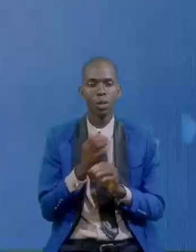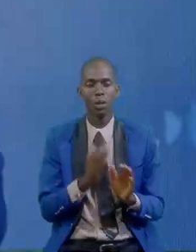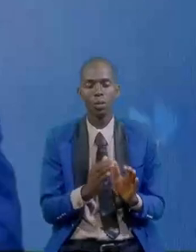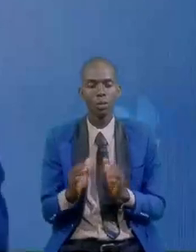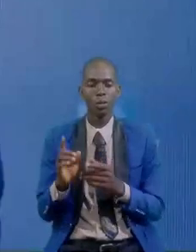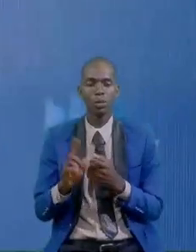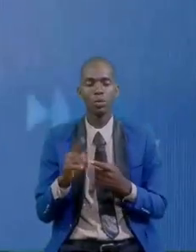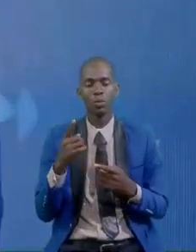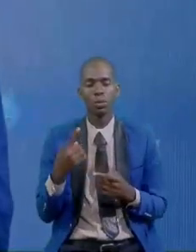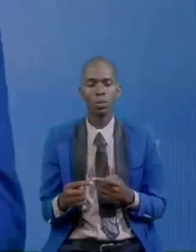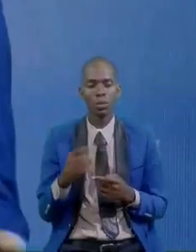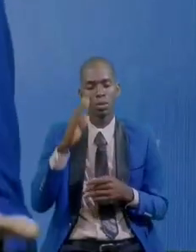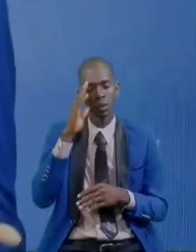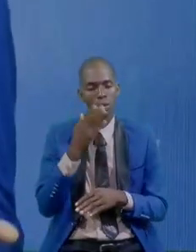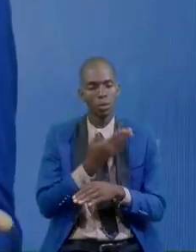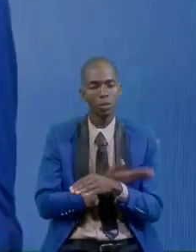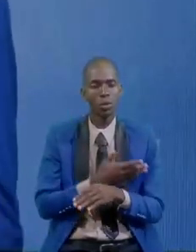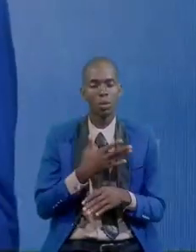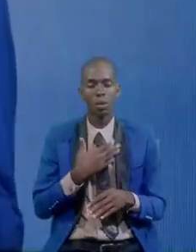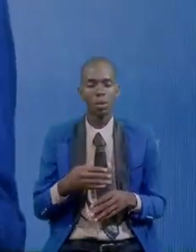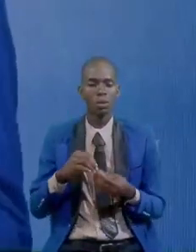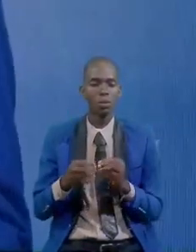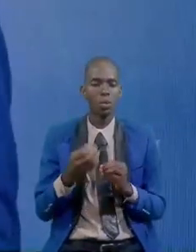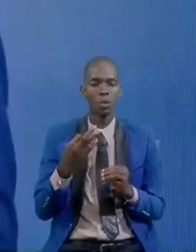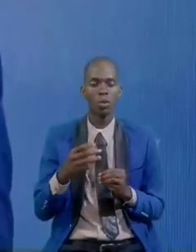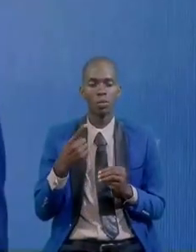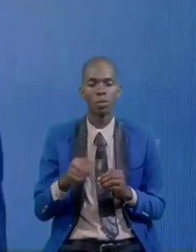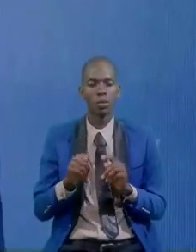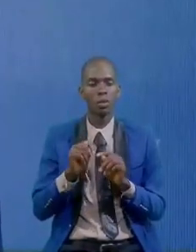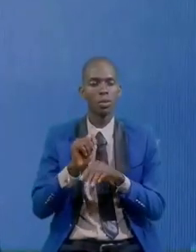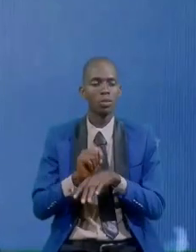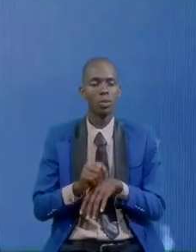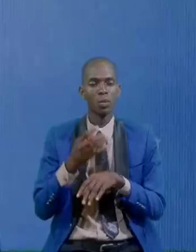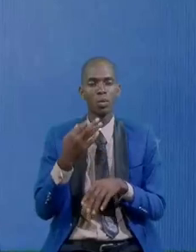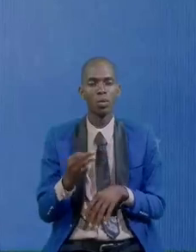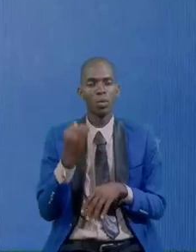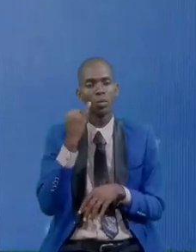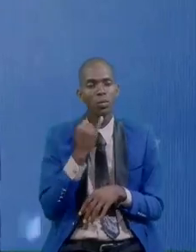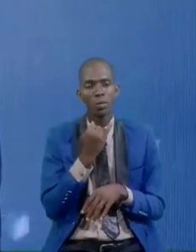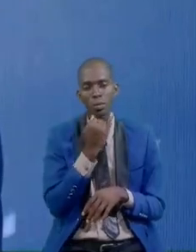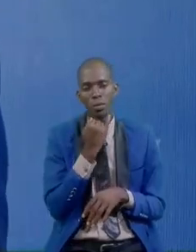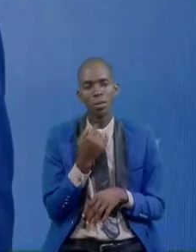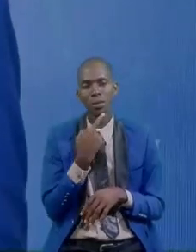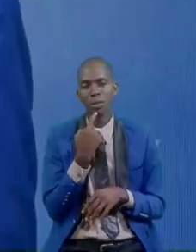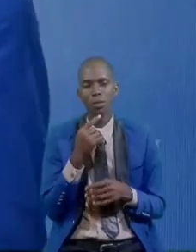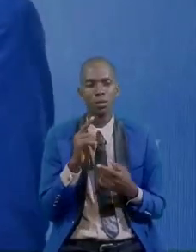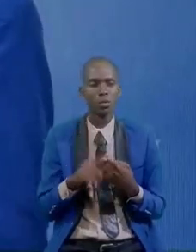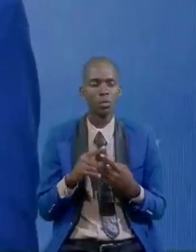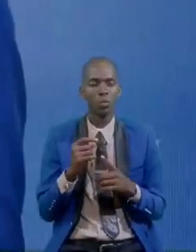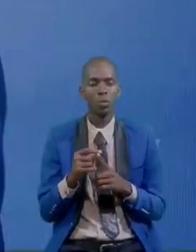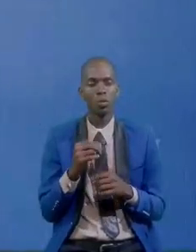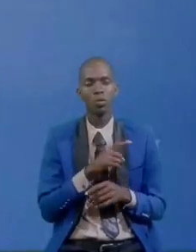des tribus des fils de Jacob, à qui la parole de l'Éternel a été adressée, disant,